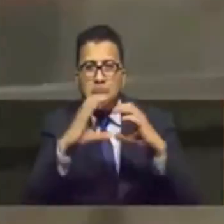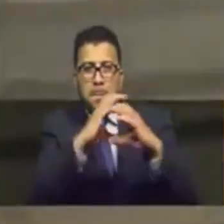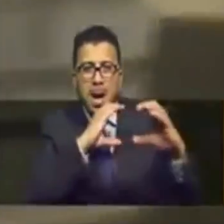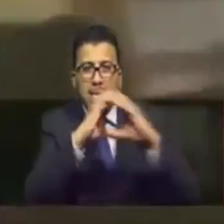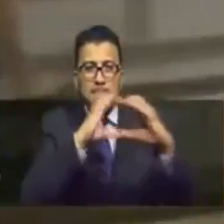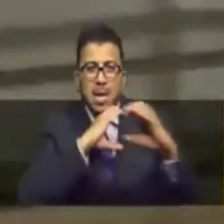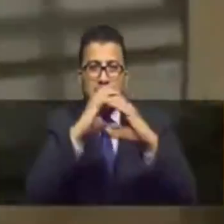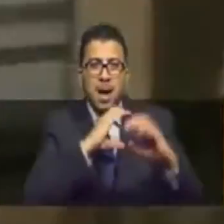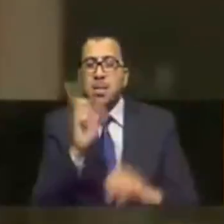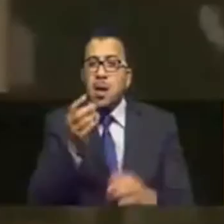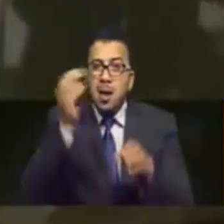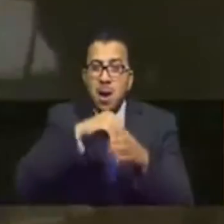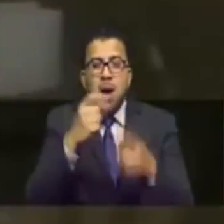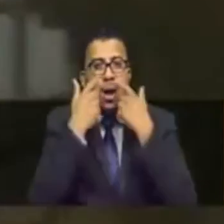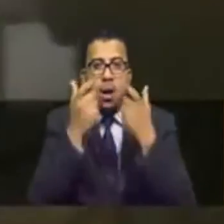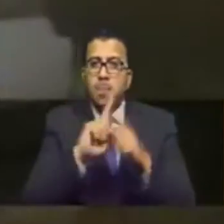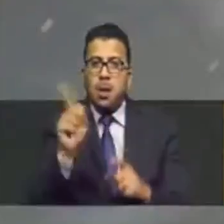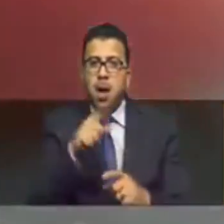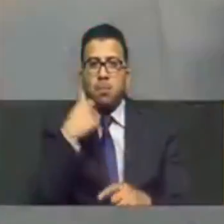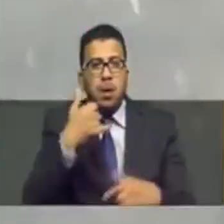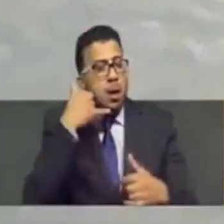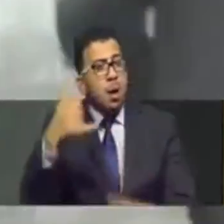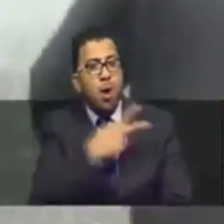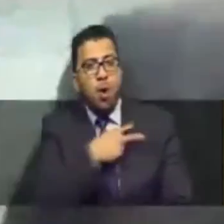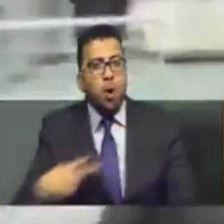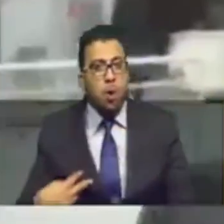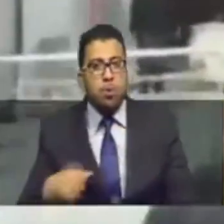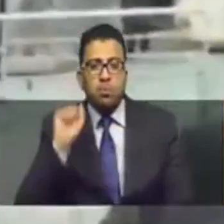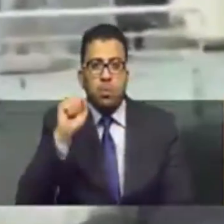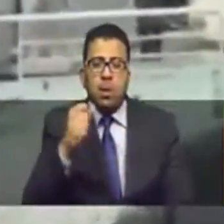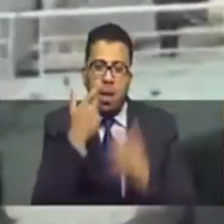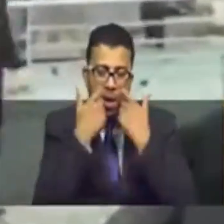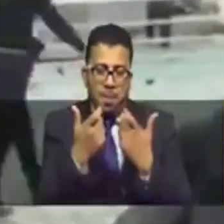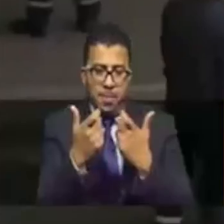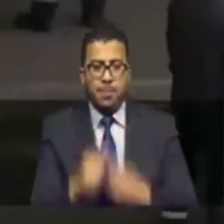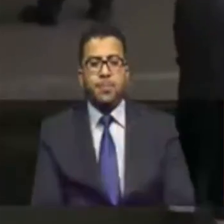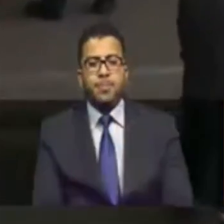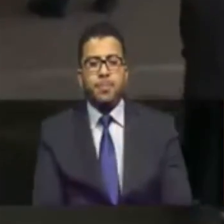والاستئناس بتنبيهات الحكومة البلجيكية وبعثة الدولة.